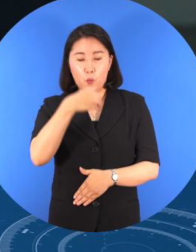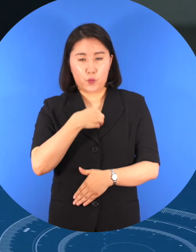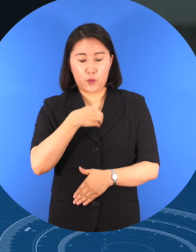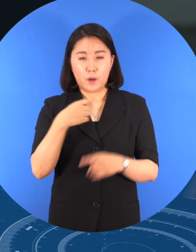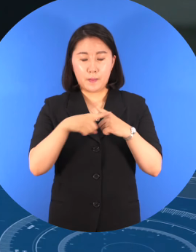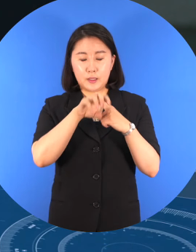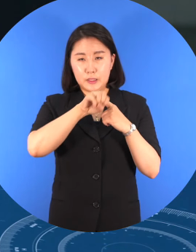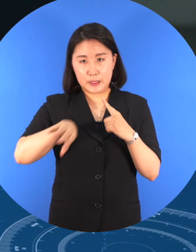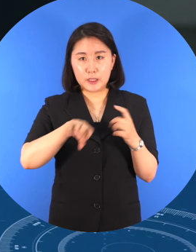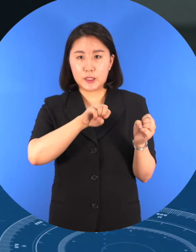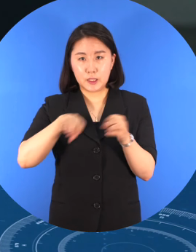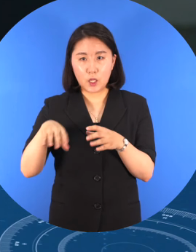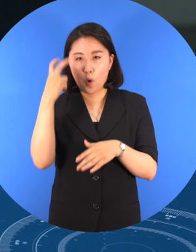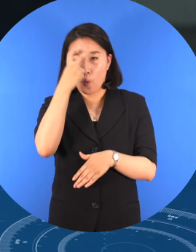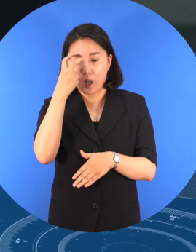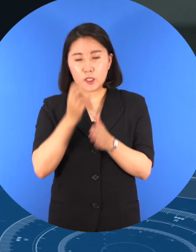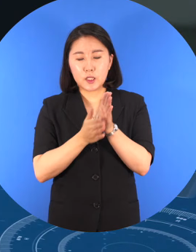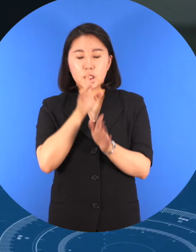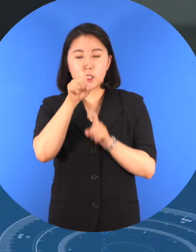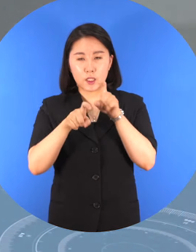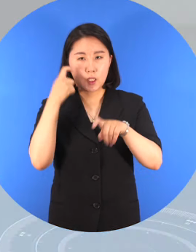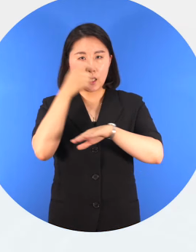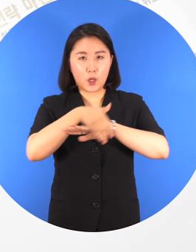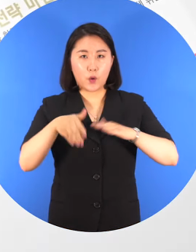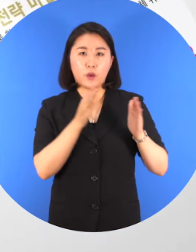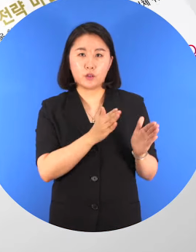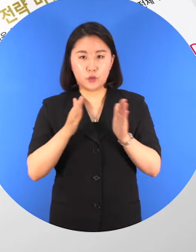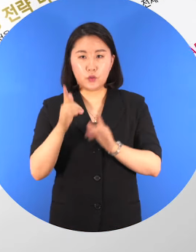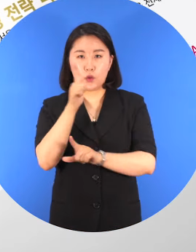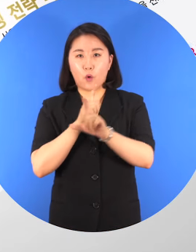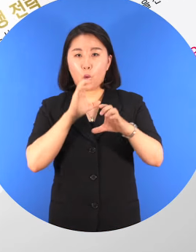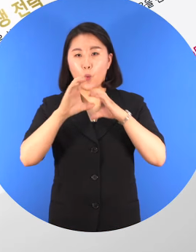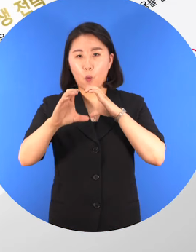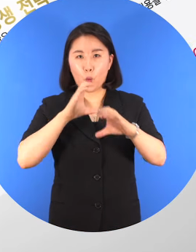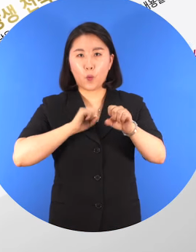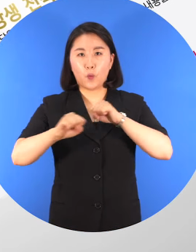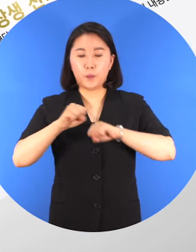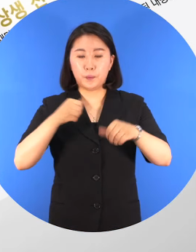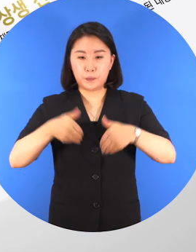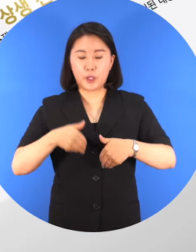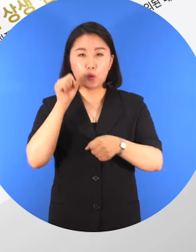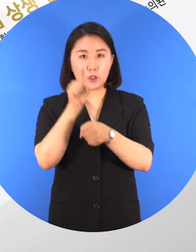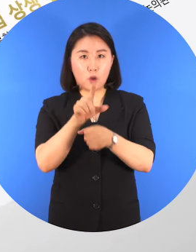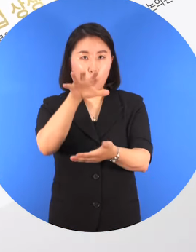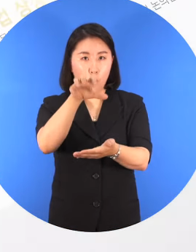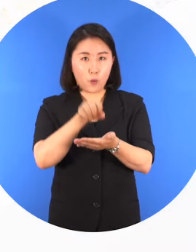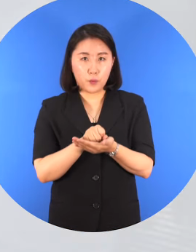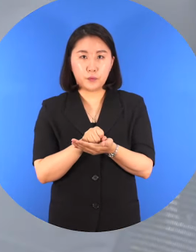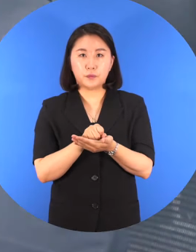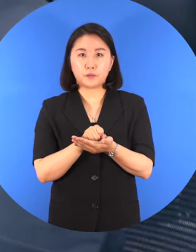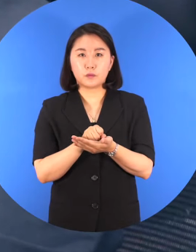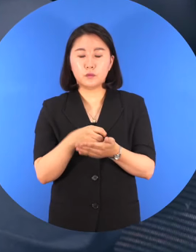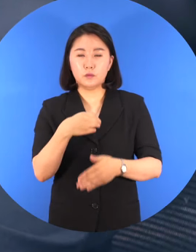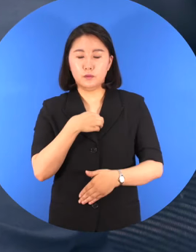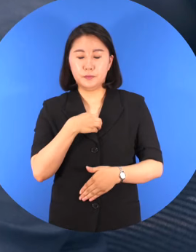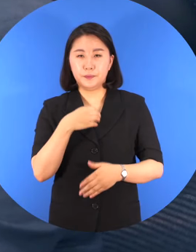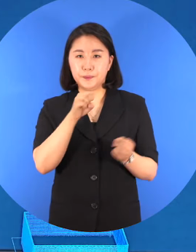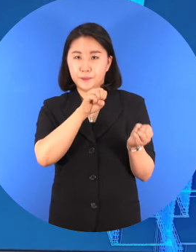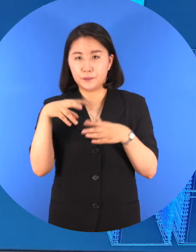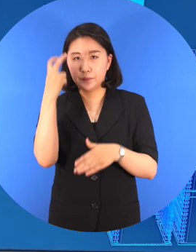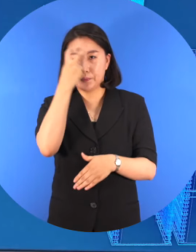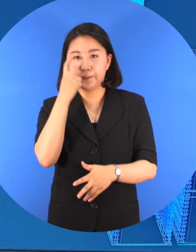폐기물 관리 사업의 시행 계획을 마련하고 다양한 소통 활동을 통해 수용성을 확보하는 등 고준이